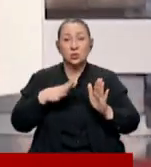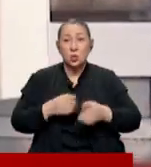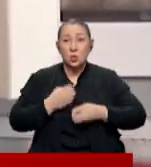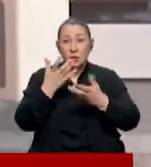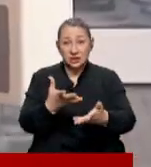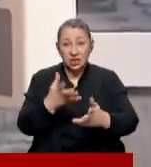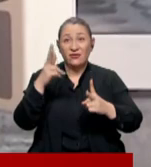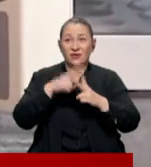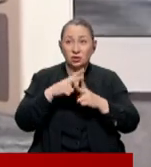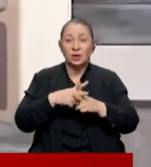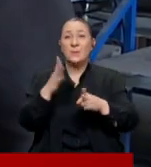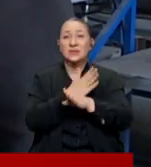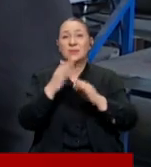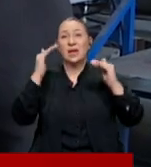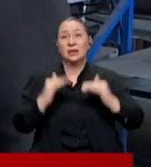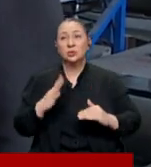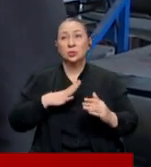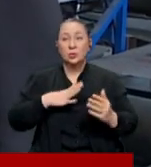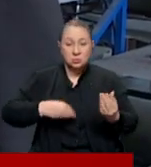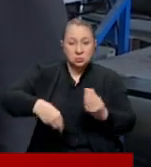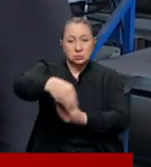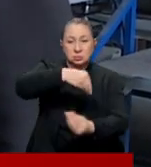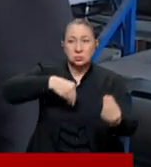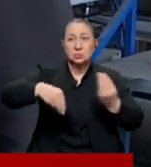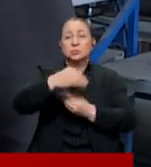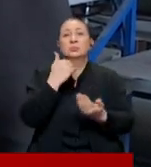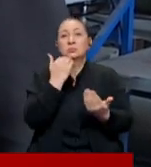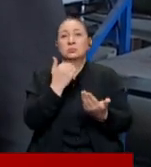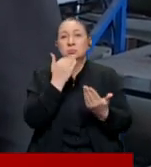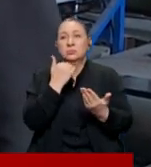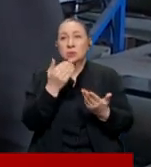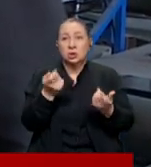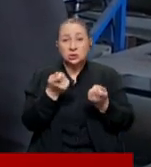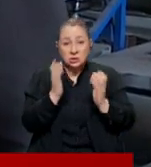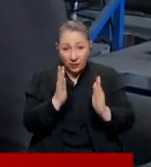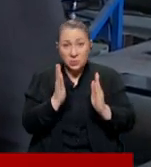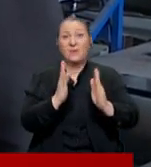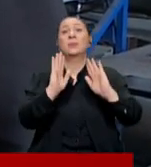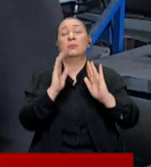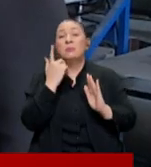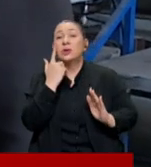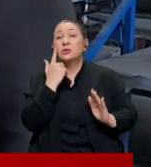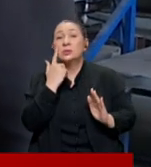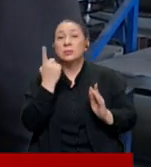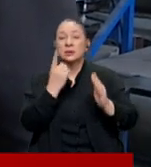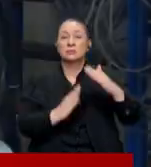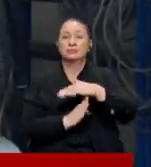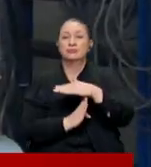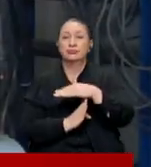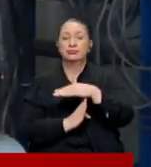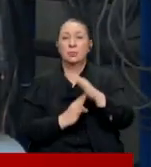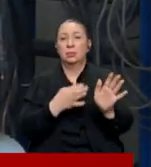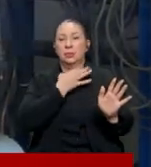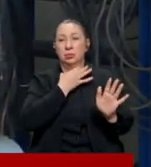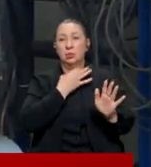hem faturada hem de ham maddede. Dönmeyecek yani, bir yere kadar bakacağız, işler yürüyor mu yürümüyor mu. Bir yerde tıkanacak